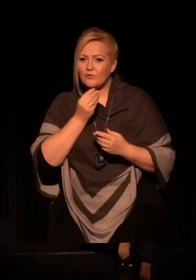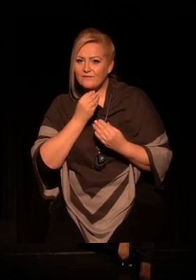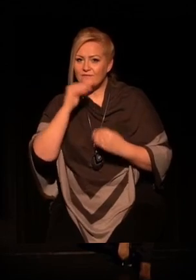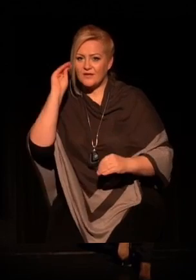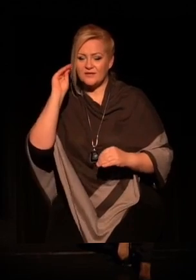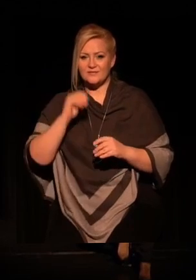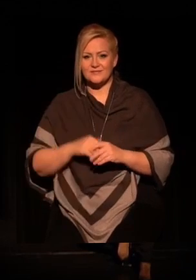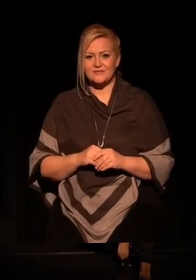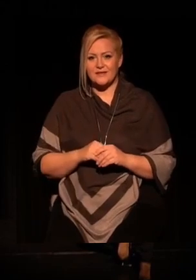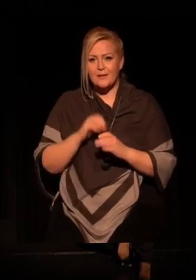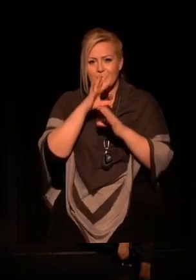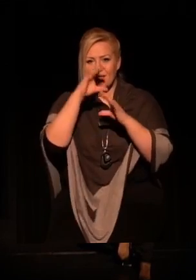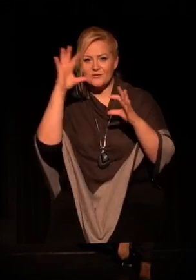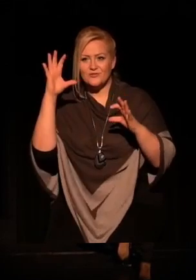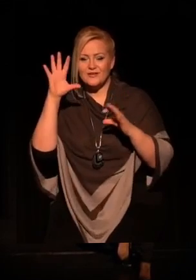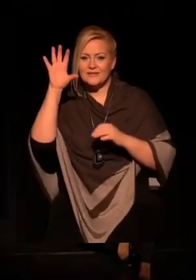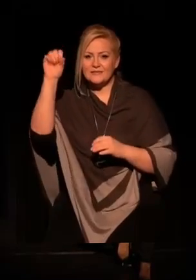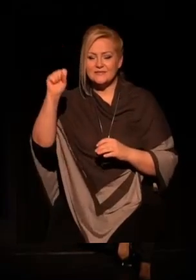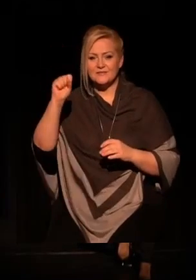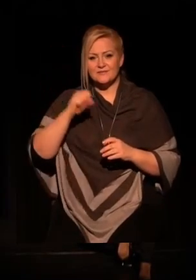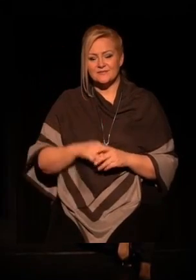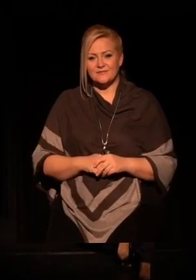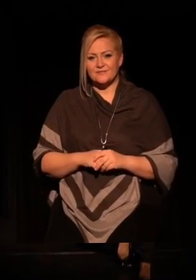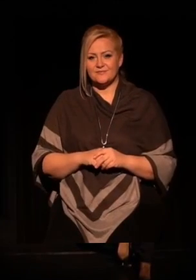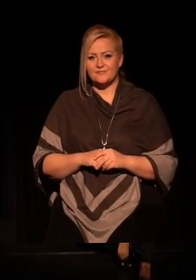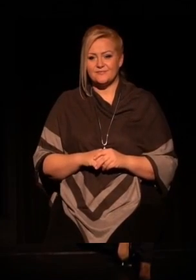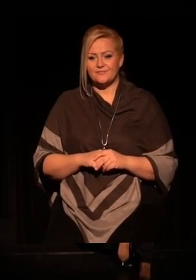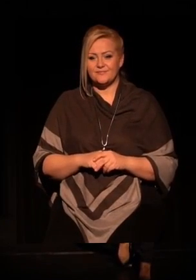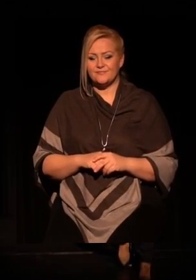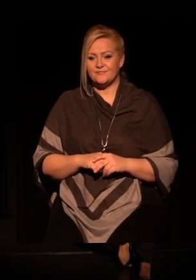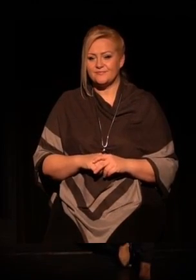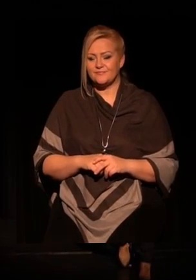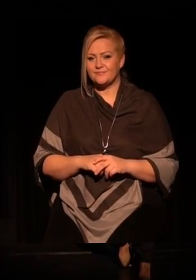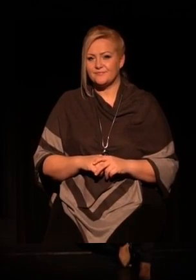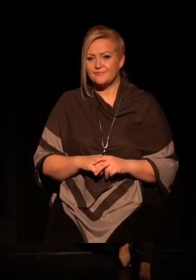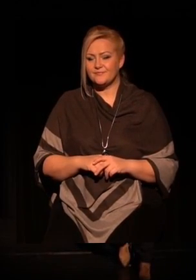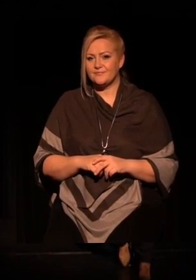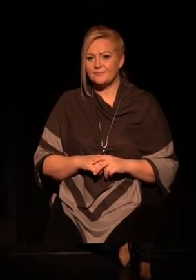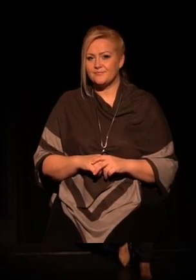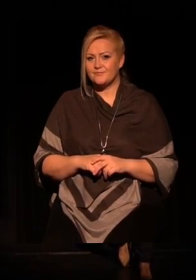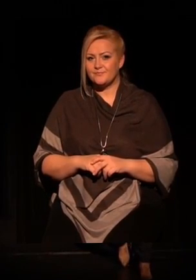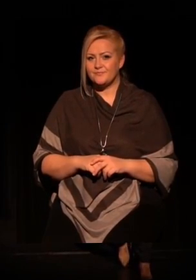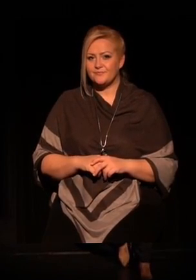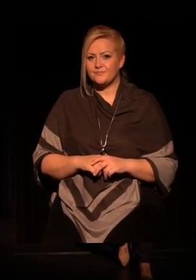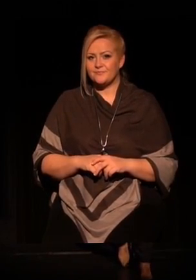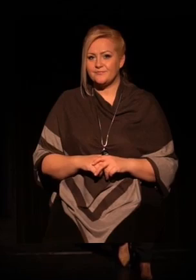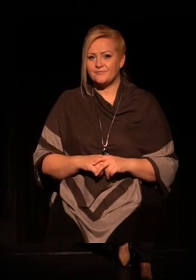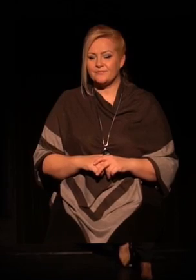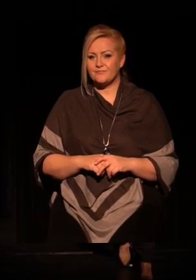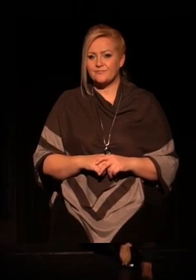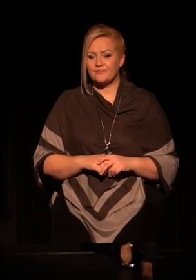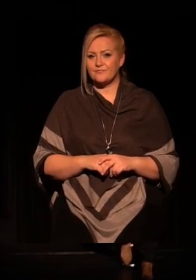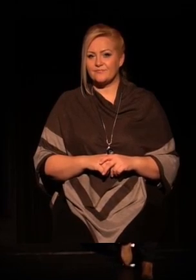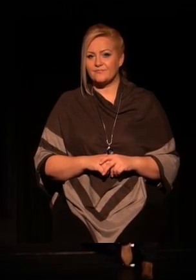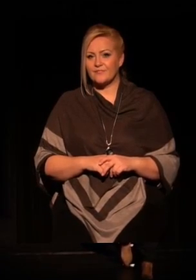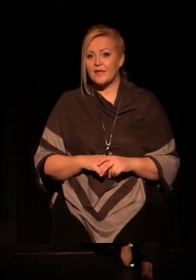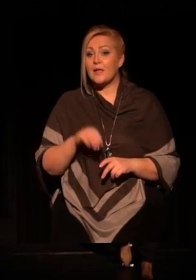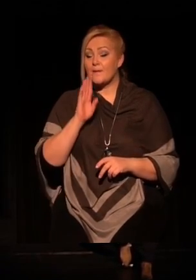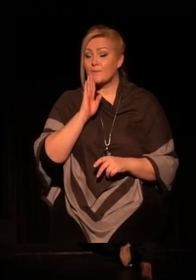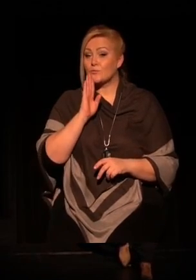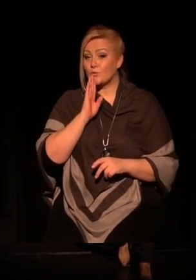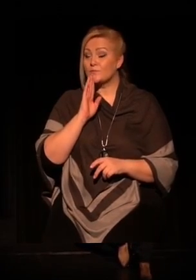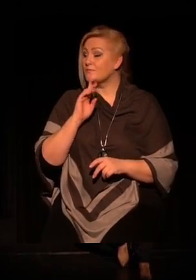marzenia i one nie są jakieś bardzo odległe, bardzo dalekie. I w tym właśnie wszystkim o to chodzi, żeby tak jak tutaj na